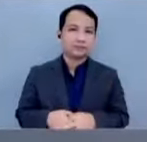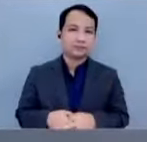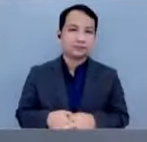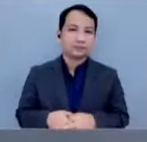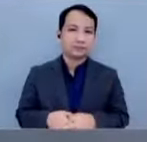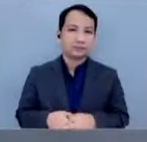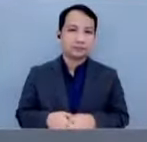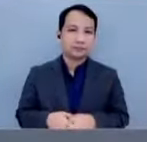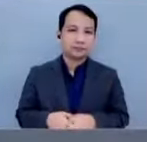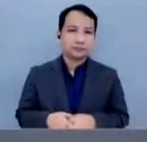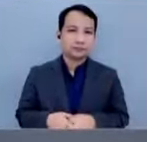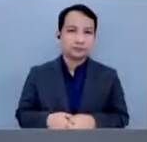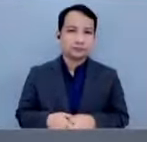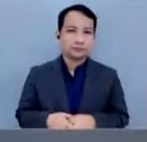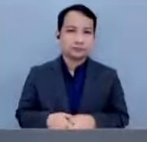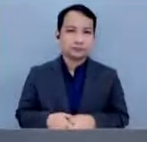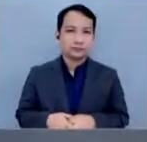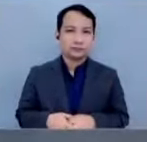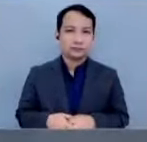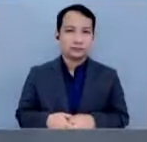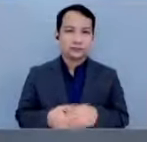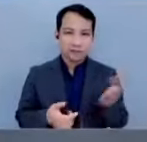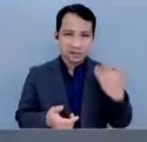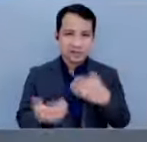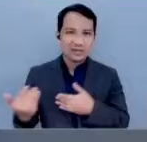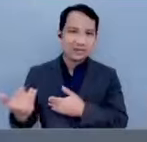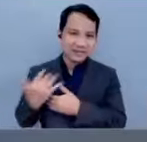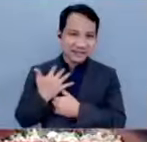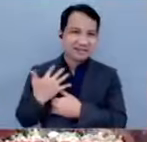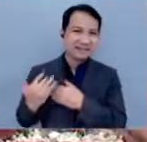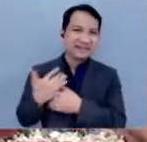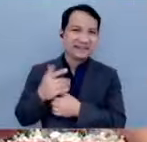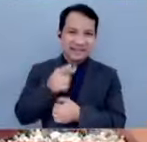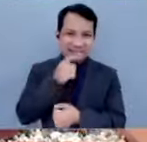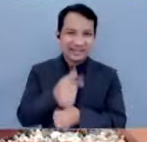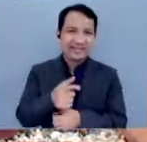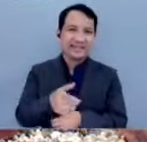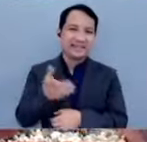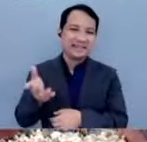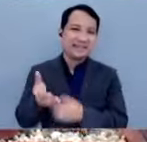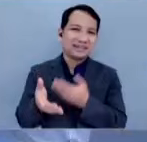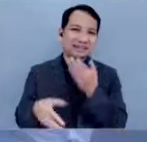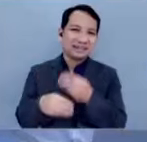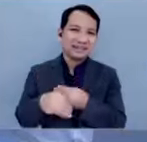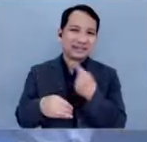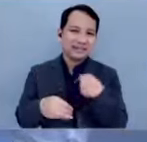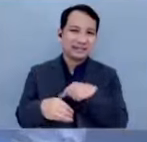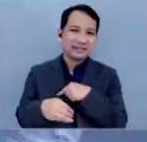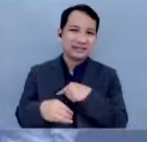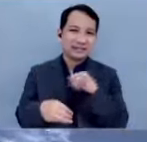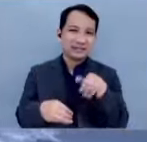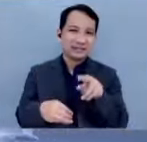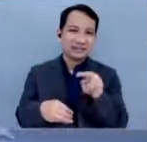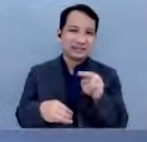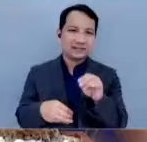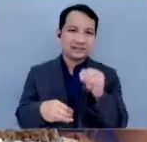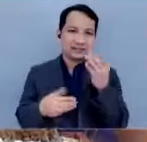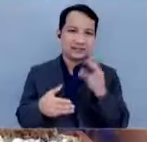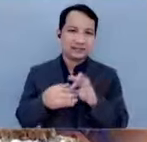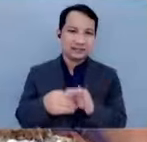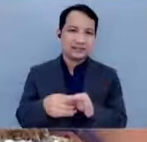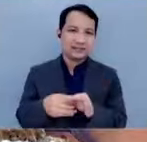ako dito, baka sakaling makahawaan ka lang. Ano ba itong mga dinala niyo sa amin ngayon sa studio? Yeah, so marami kaming